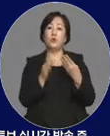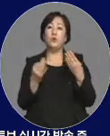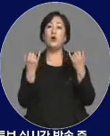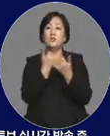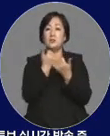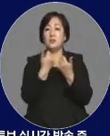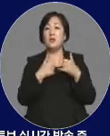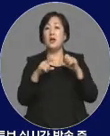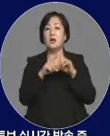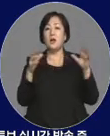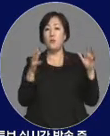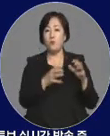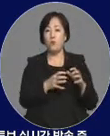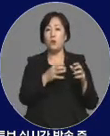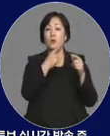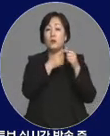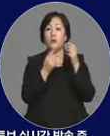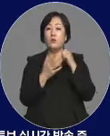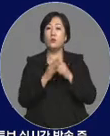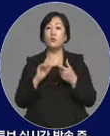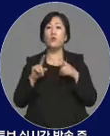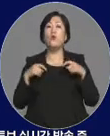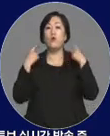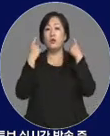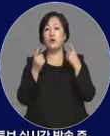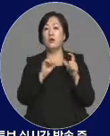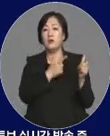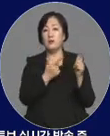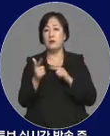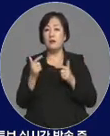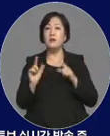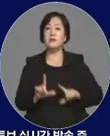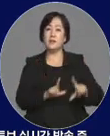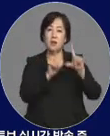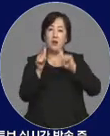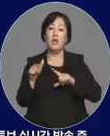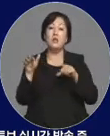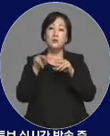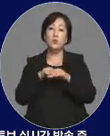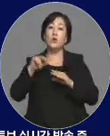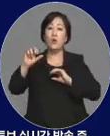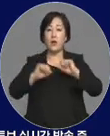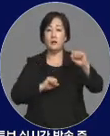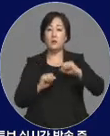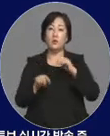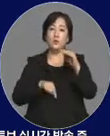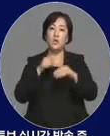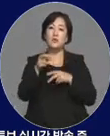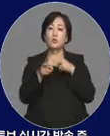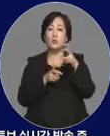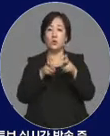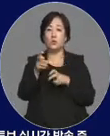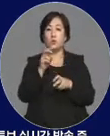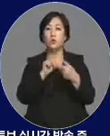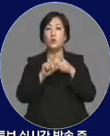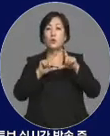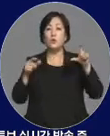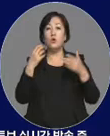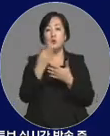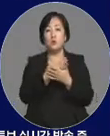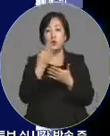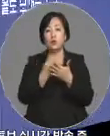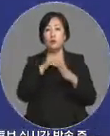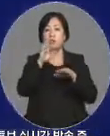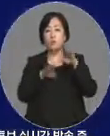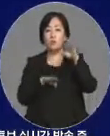친지와의 모임을 들었고 공연관람 여행 등 여가생활, 종교활동, 대중교통이용, 소득 순으로